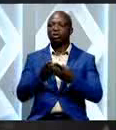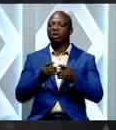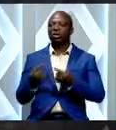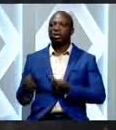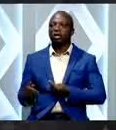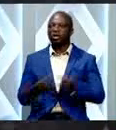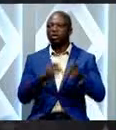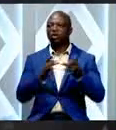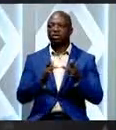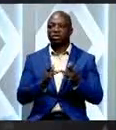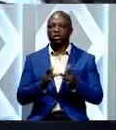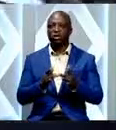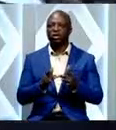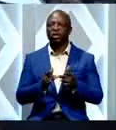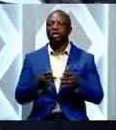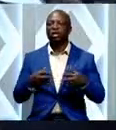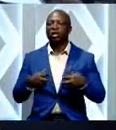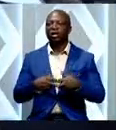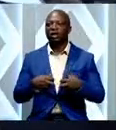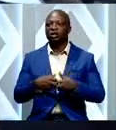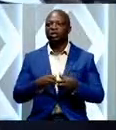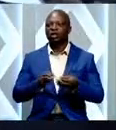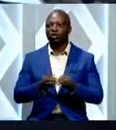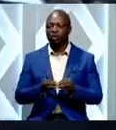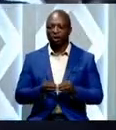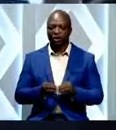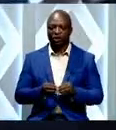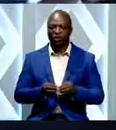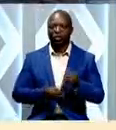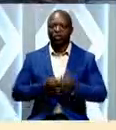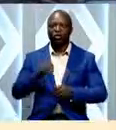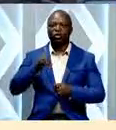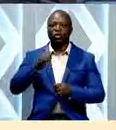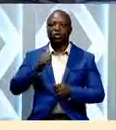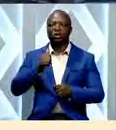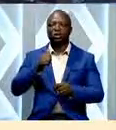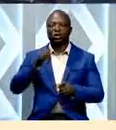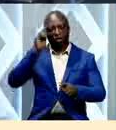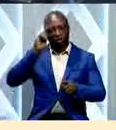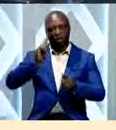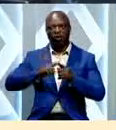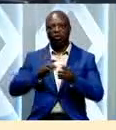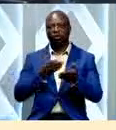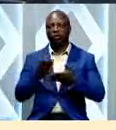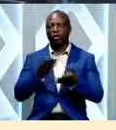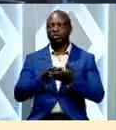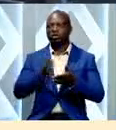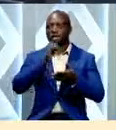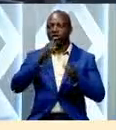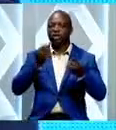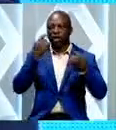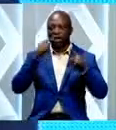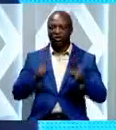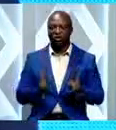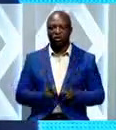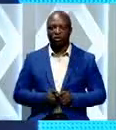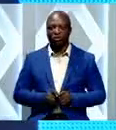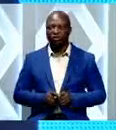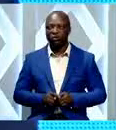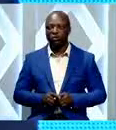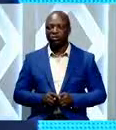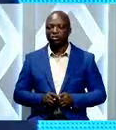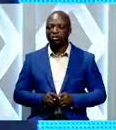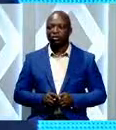et logistiques, énergie et numérique. Plus d'une dizaine d'accords de financement sont déjà annoncés. Pas moins